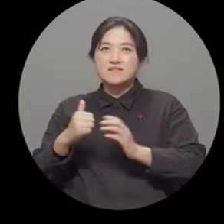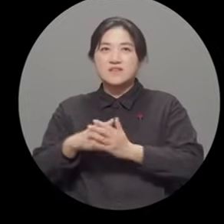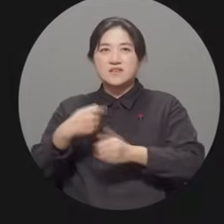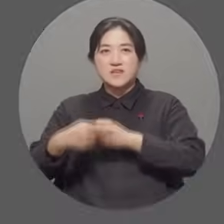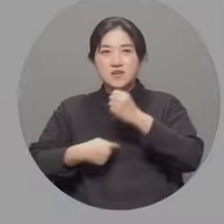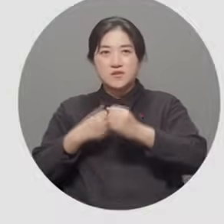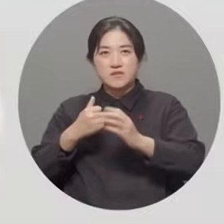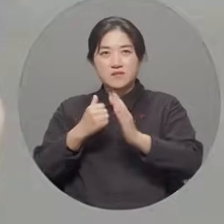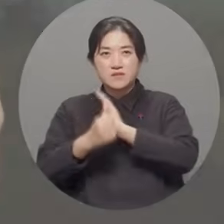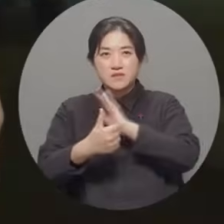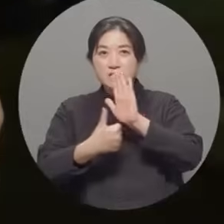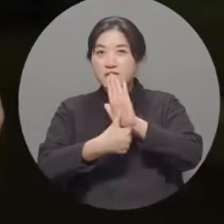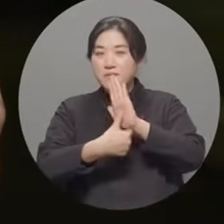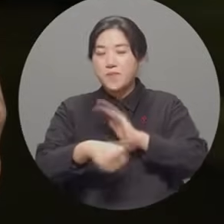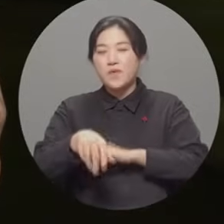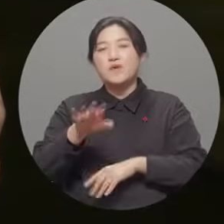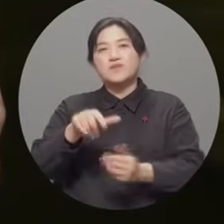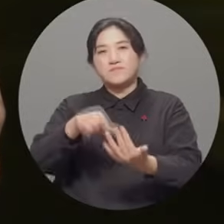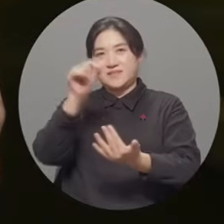스위프트를 선정했습니다.